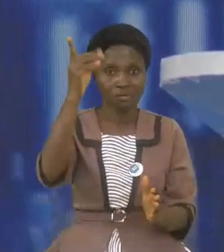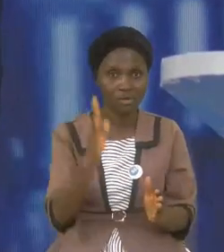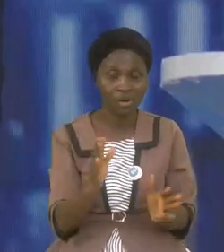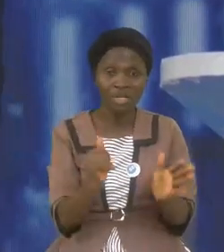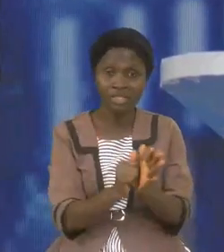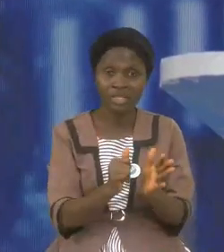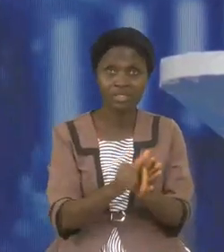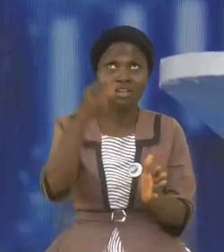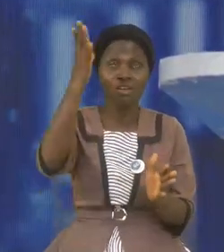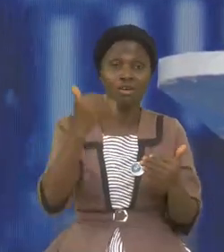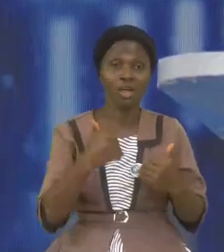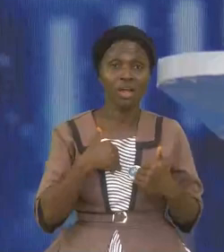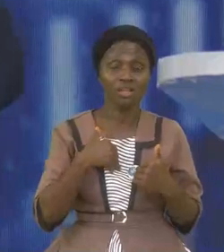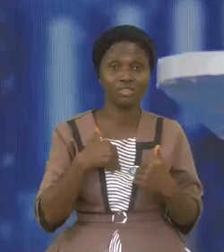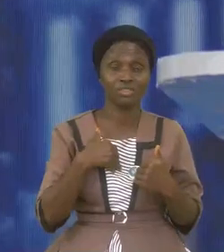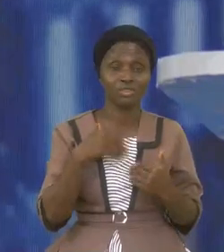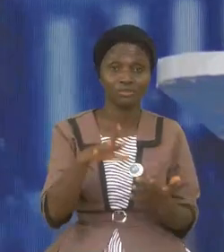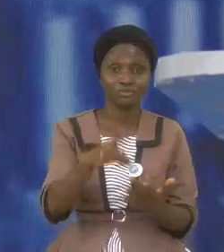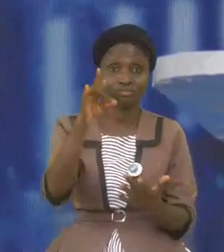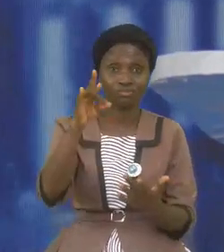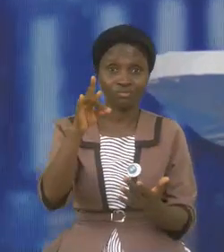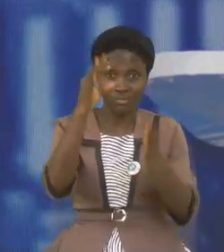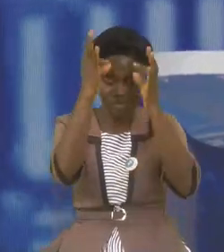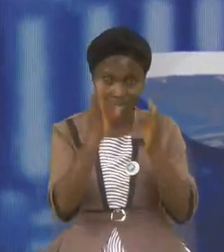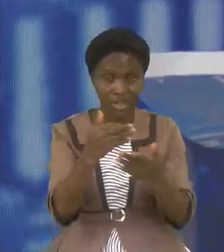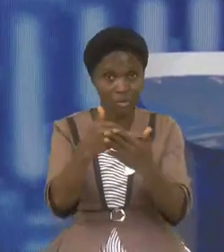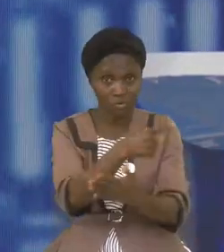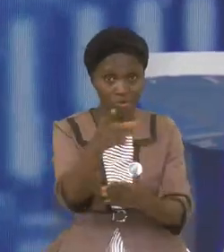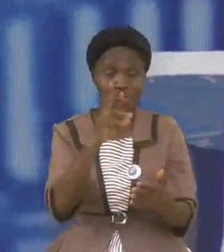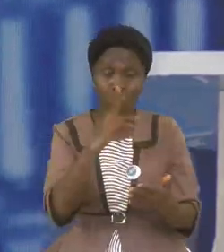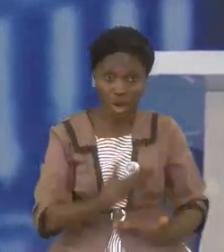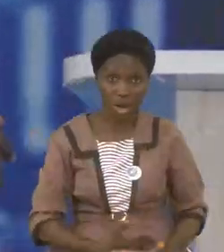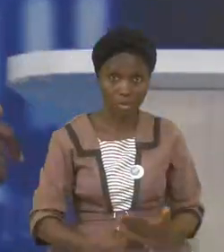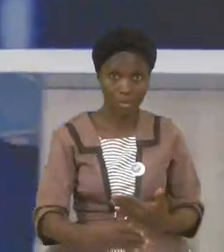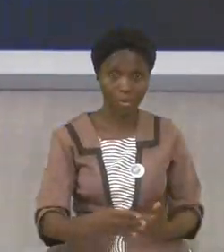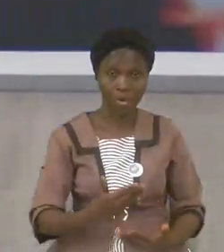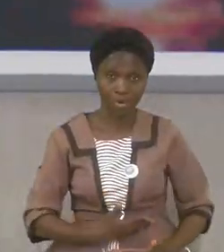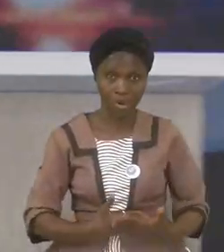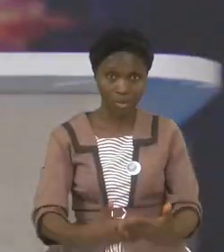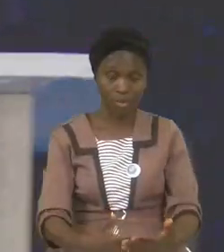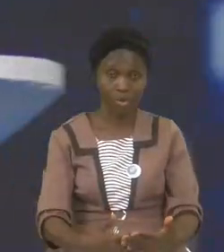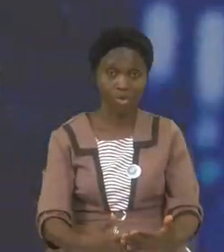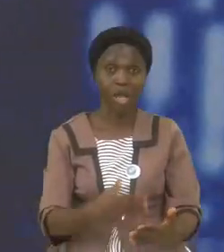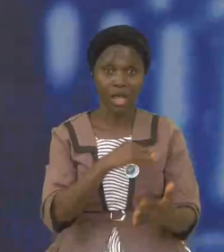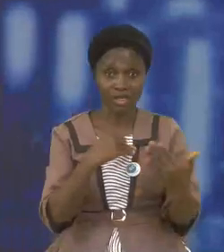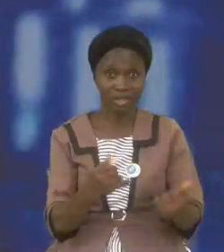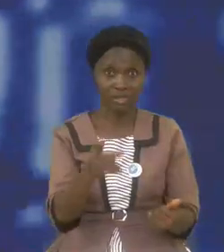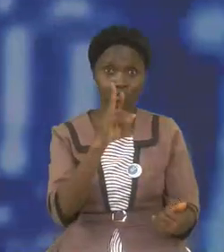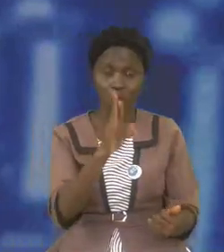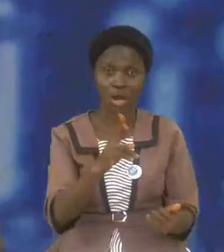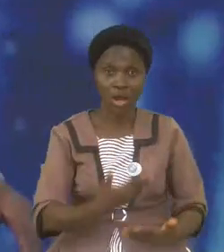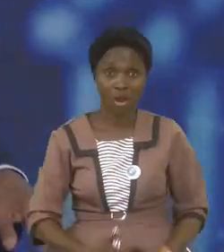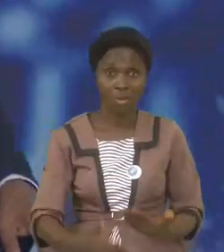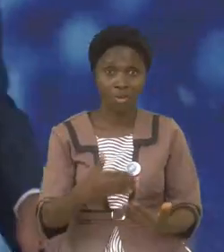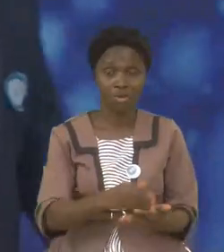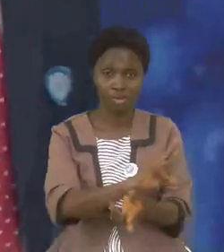Oui. La proposition de Dieu, le projet de Dieu, le plan de Dieu, ce qui a été ordonné